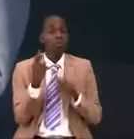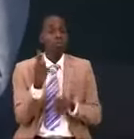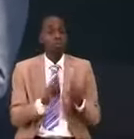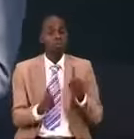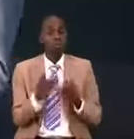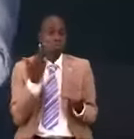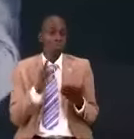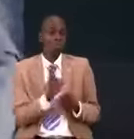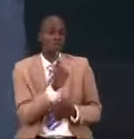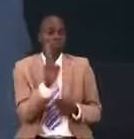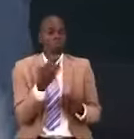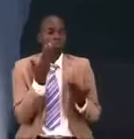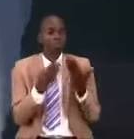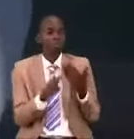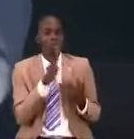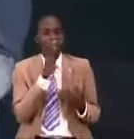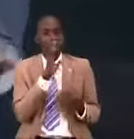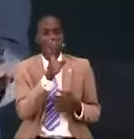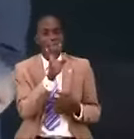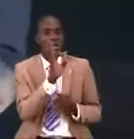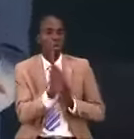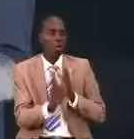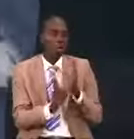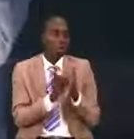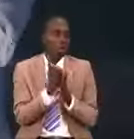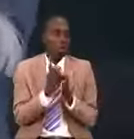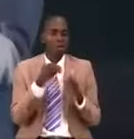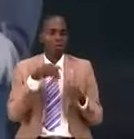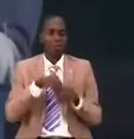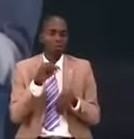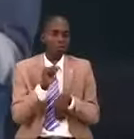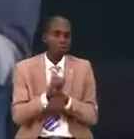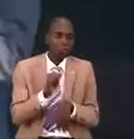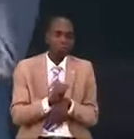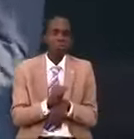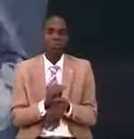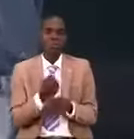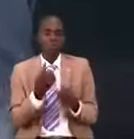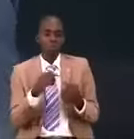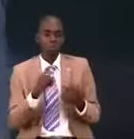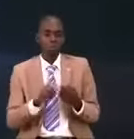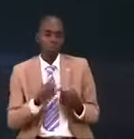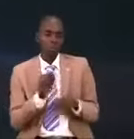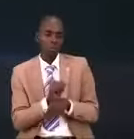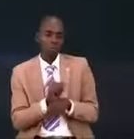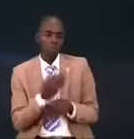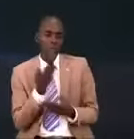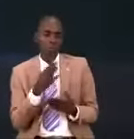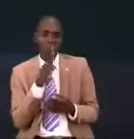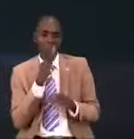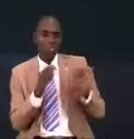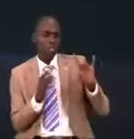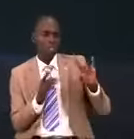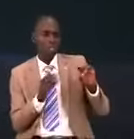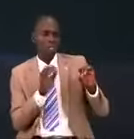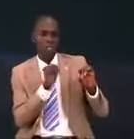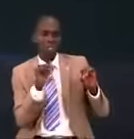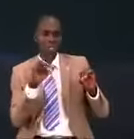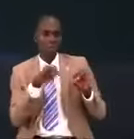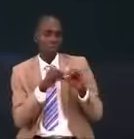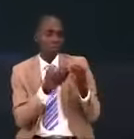il commence à 8h et il fait peut-être à 16h ou à 17h mais